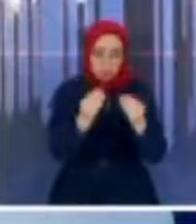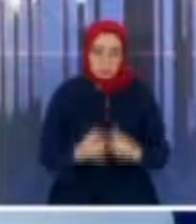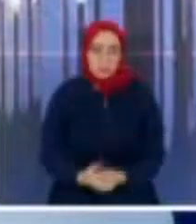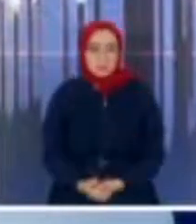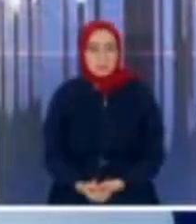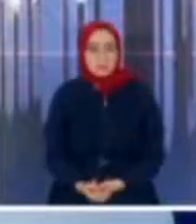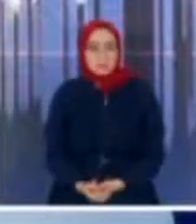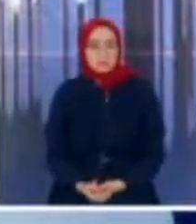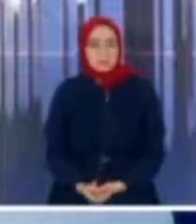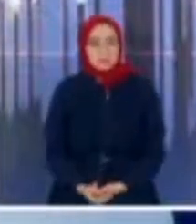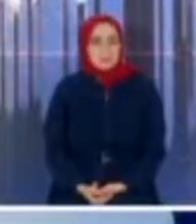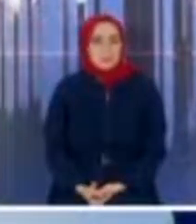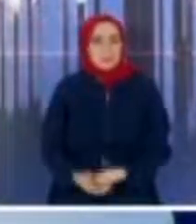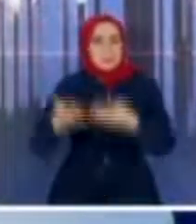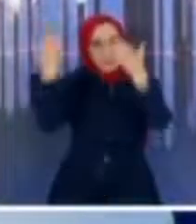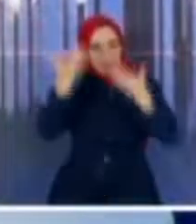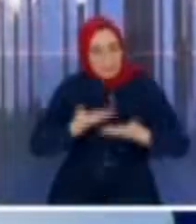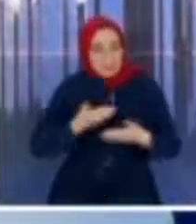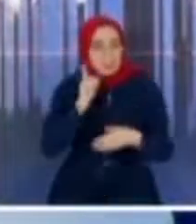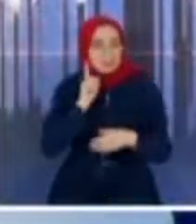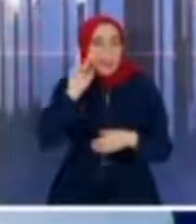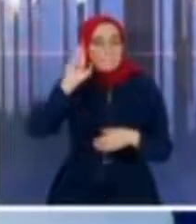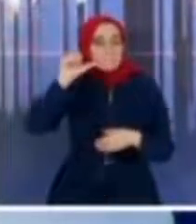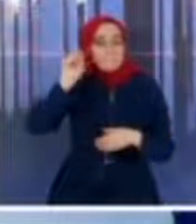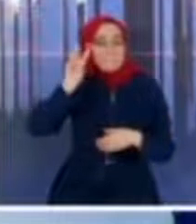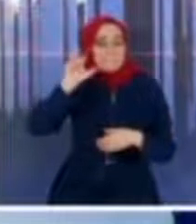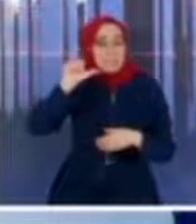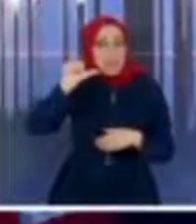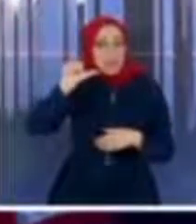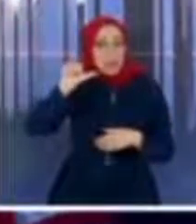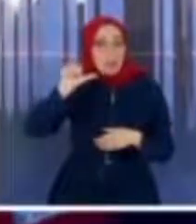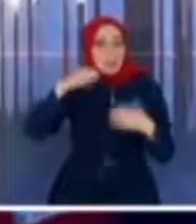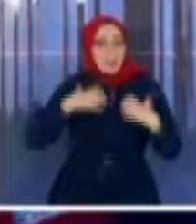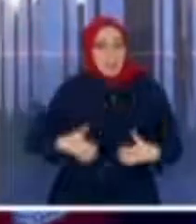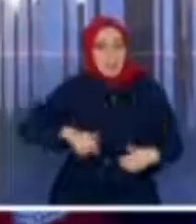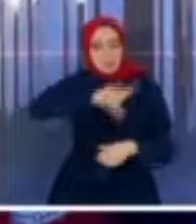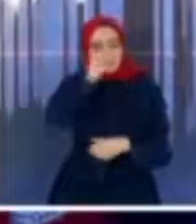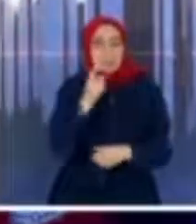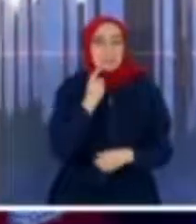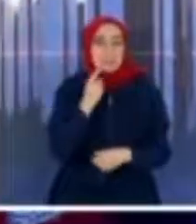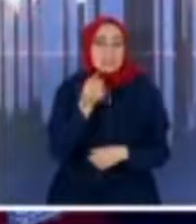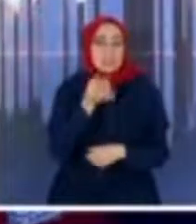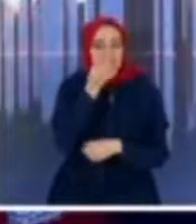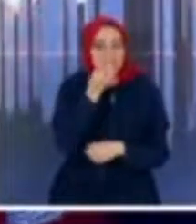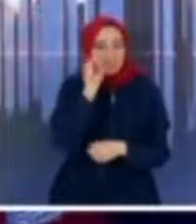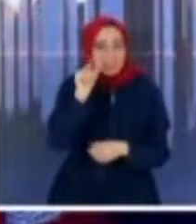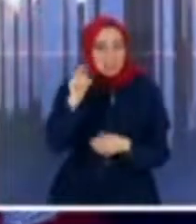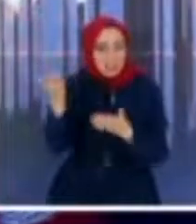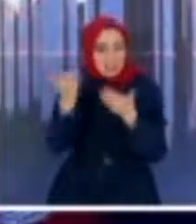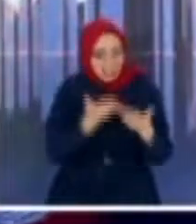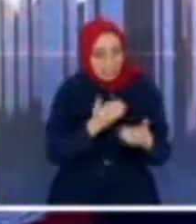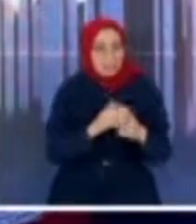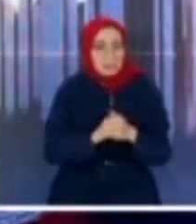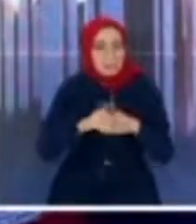هاي عسلامة. روعة بركوتي عضوة في الهلال الأحمر التونسي بنفزة. احنا رانا